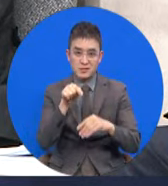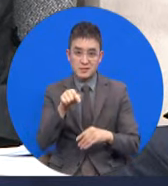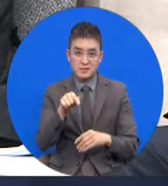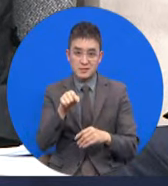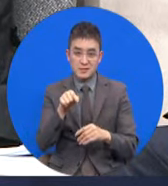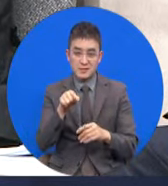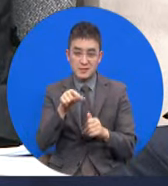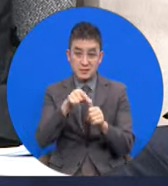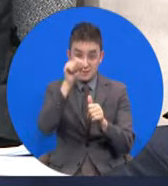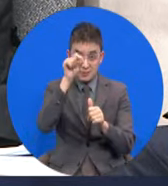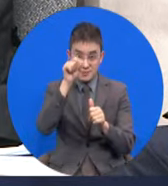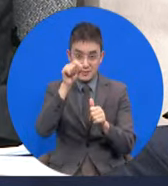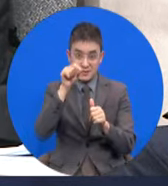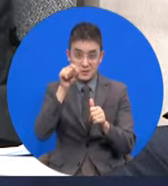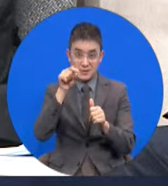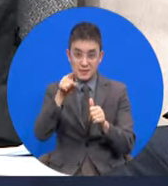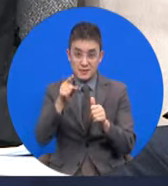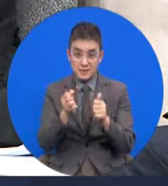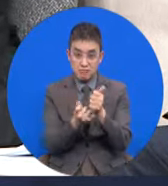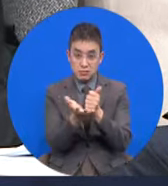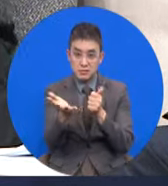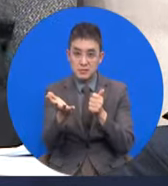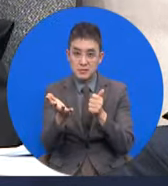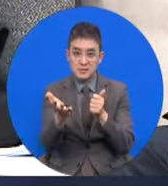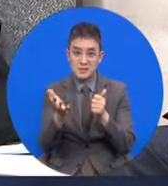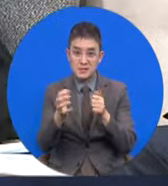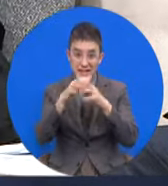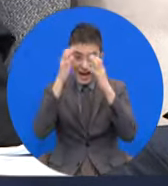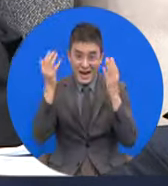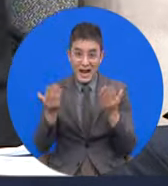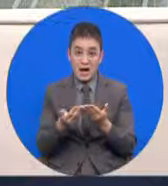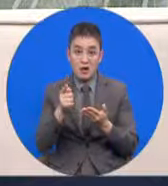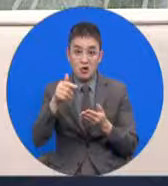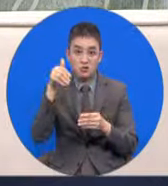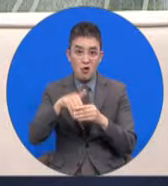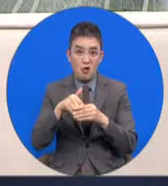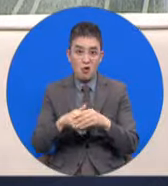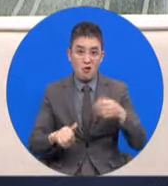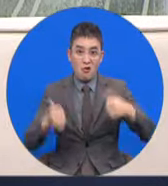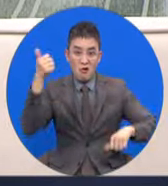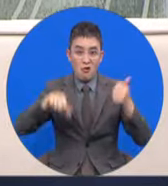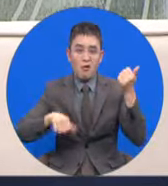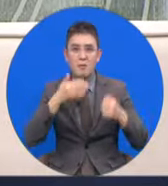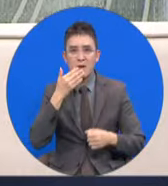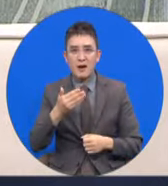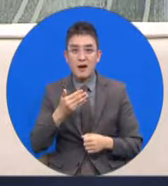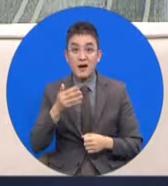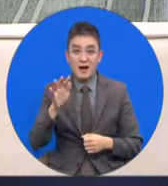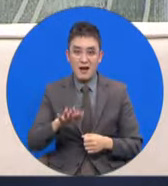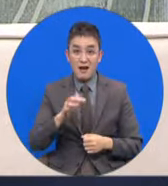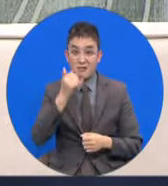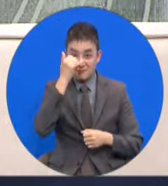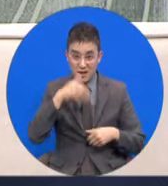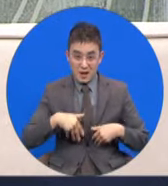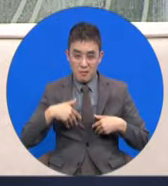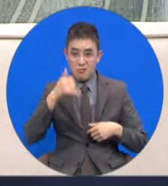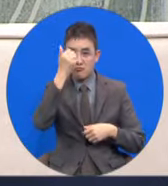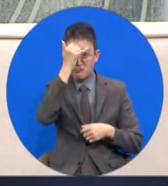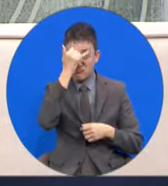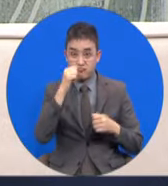좀 누구를 찍고 있는지 저는 굉장히 좀 궁금해지네요. 네. 그러니까 투표 성향이 충북하고 충남이 또 달라요. 아, 그래요? 그런데